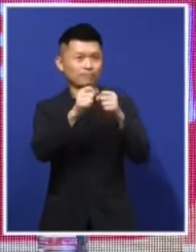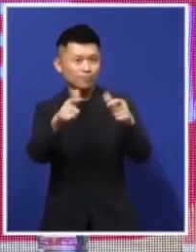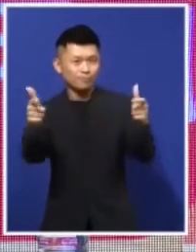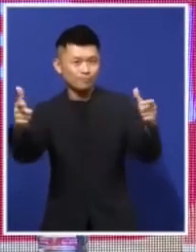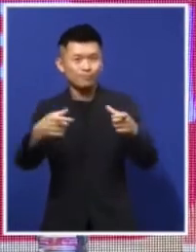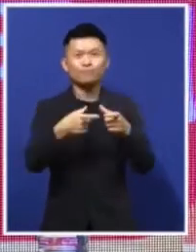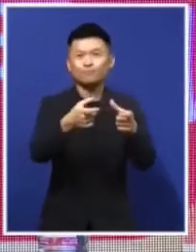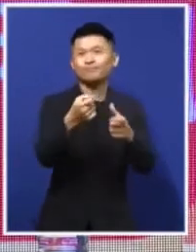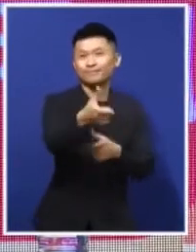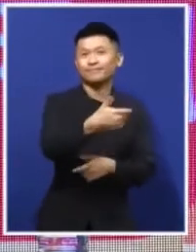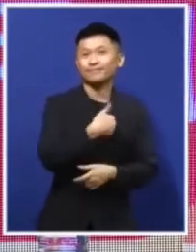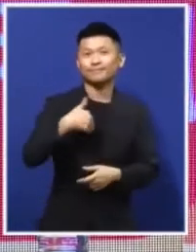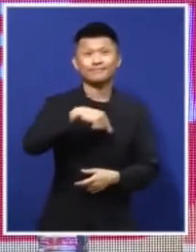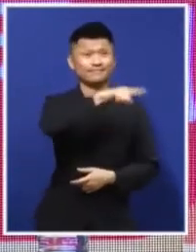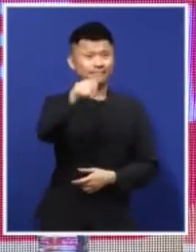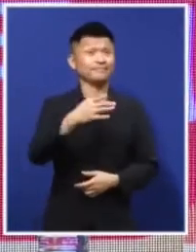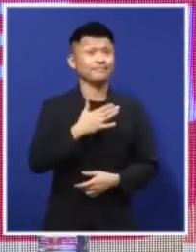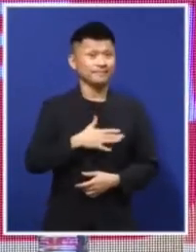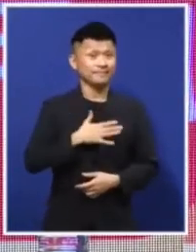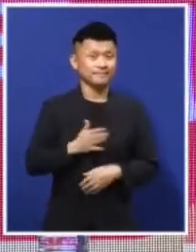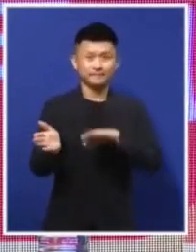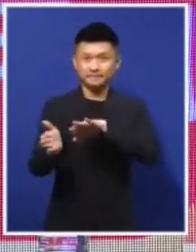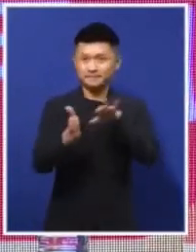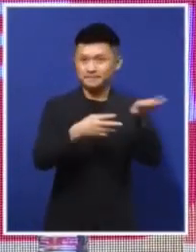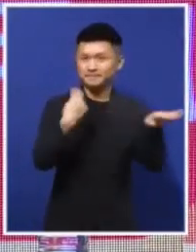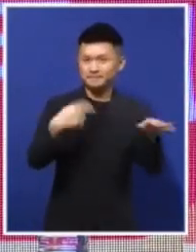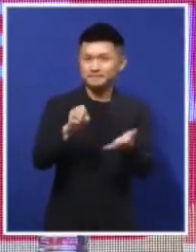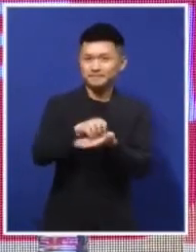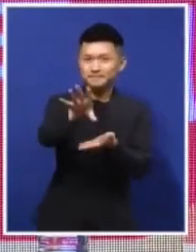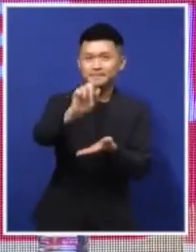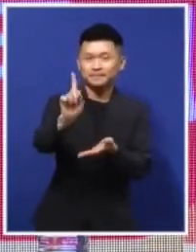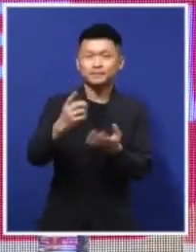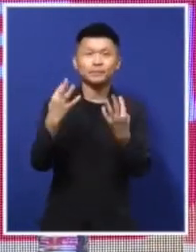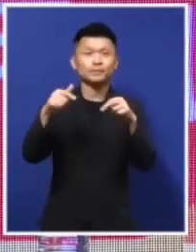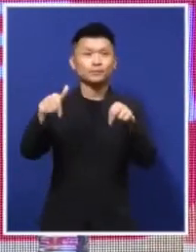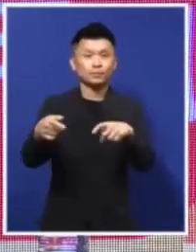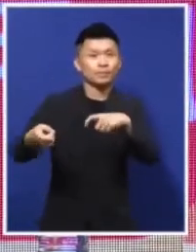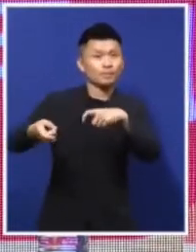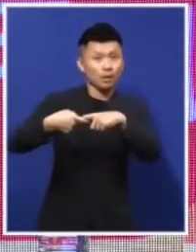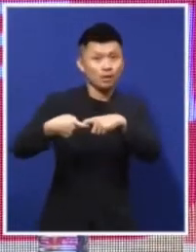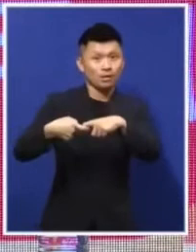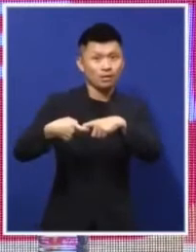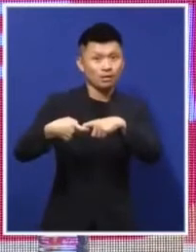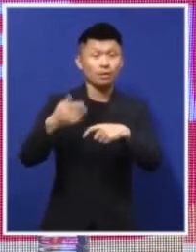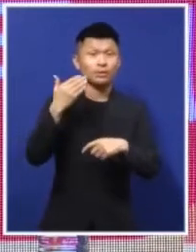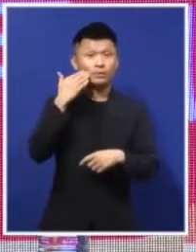家已经知道的。那另外跟大家分享，就是在数位绑定的时候，无